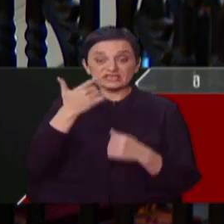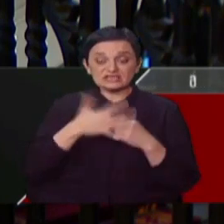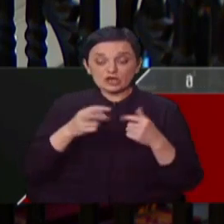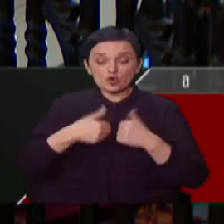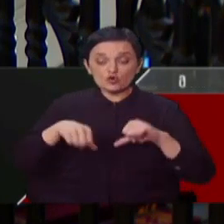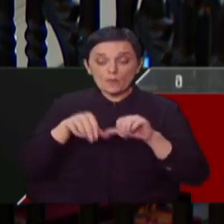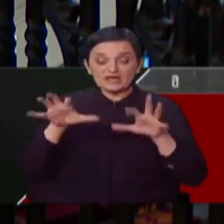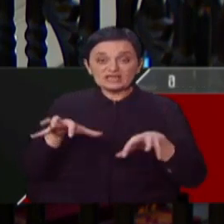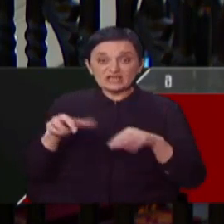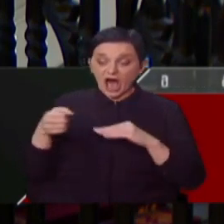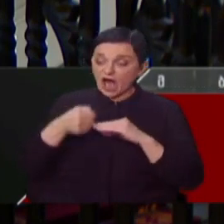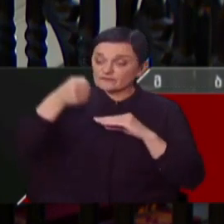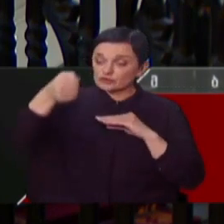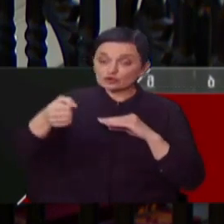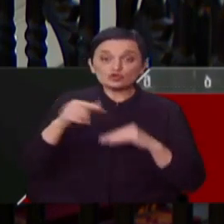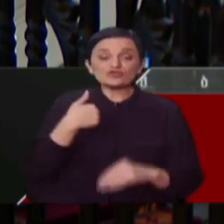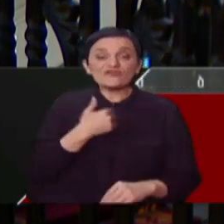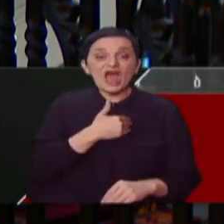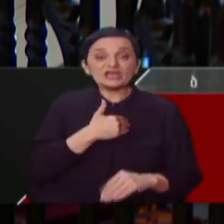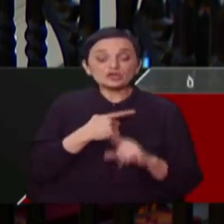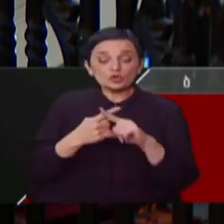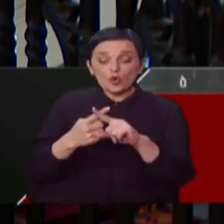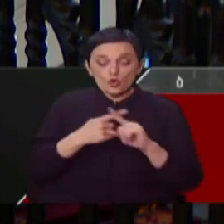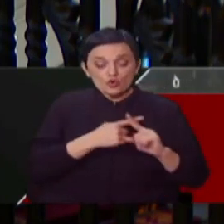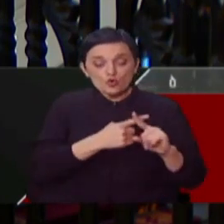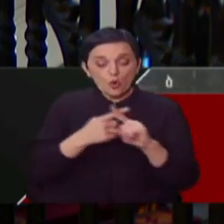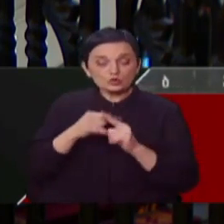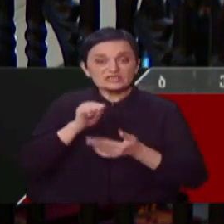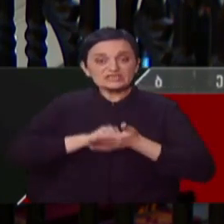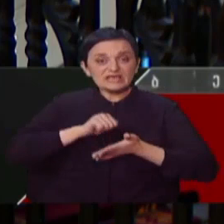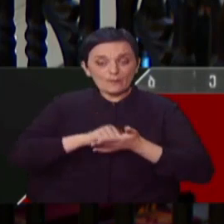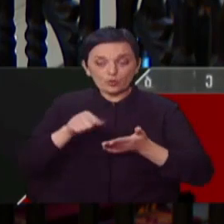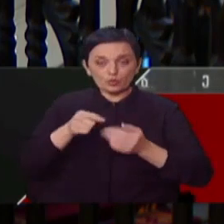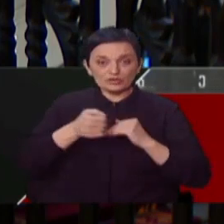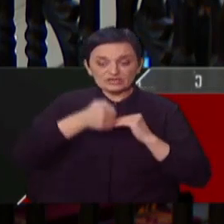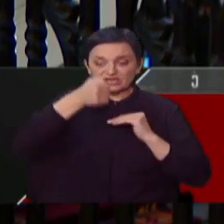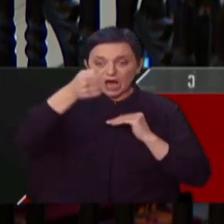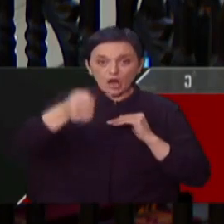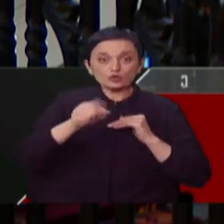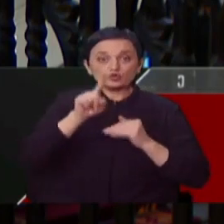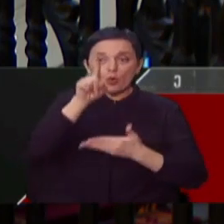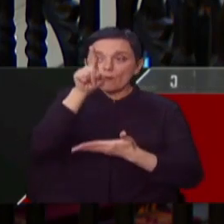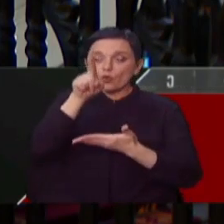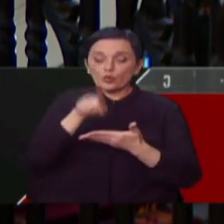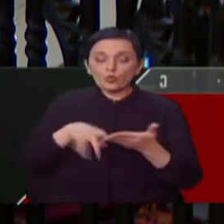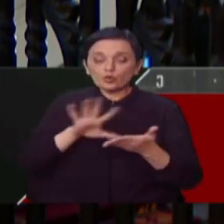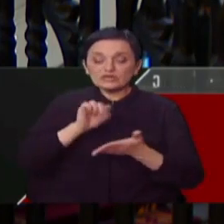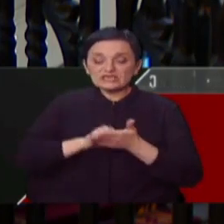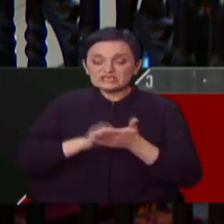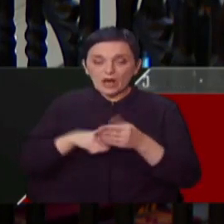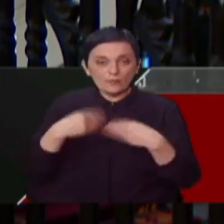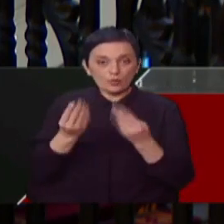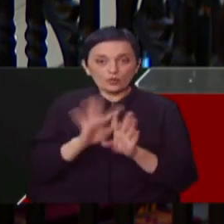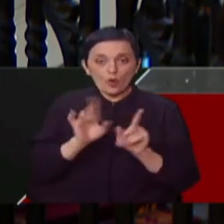საარჩევნო კომისიის თავმჯდომარე იყოს და წევრი. Ჩვენ გვინდა, რომ კონსენსუსის საფუძველზე იყოს დანიშნული, რომ უნდობლობის საფუძველი არ მივცეთ